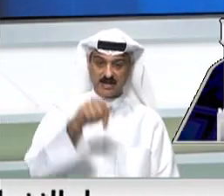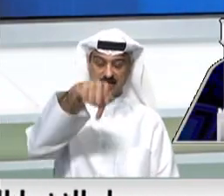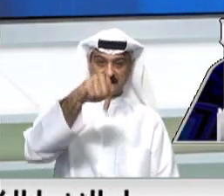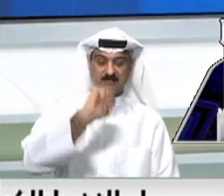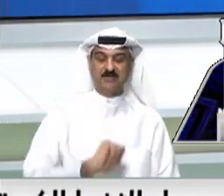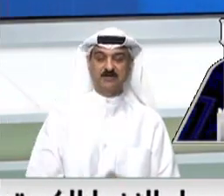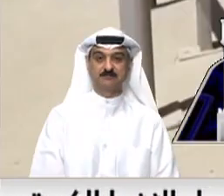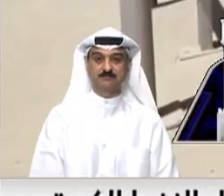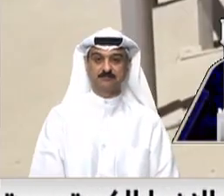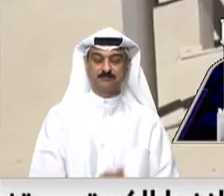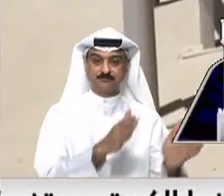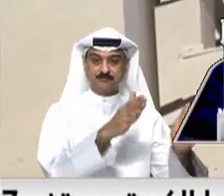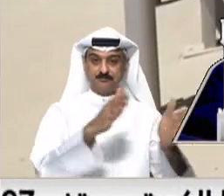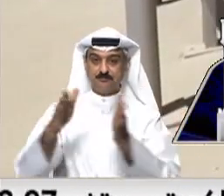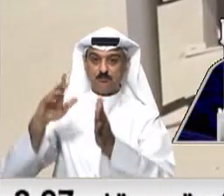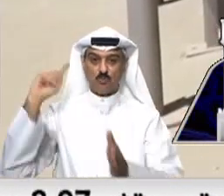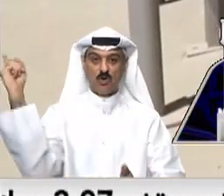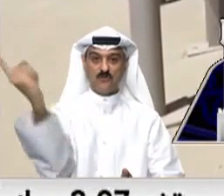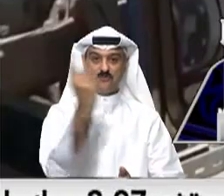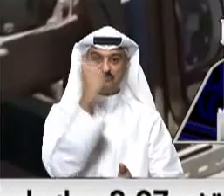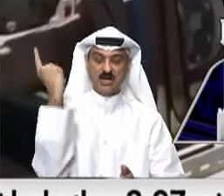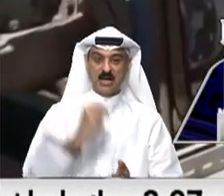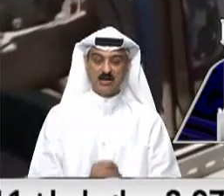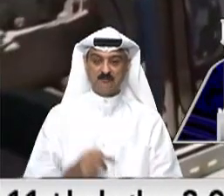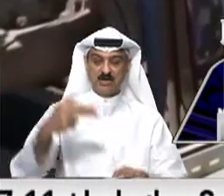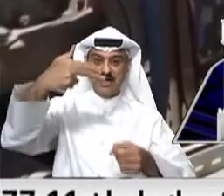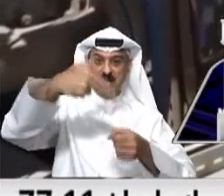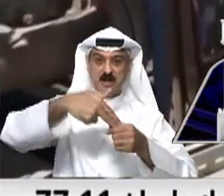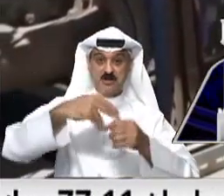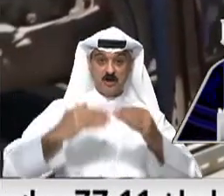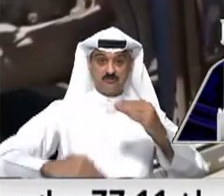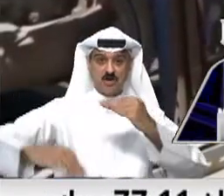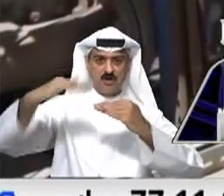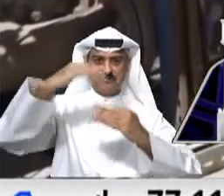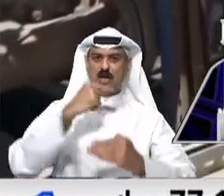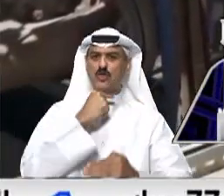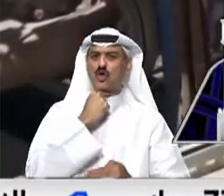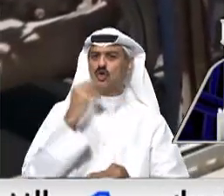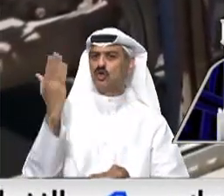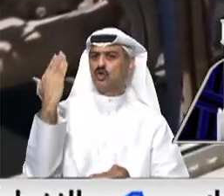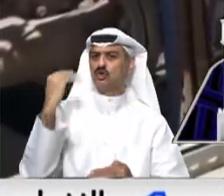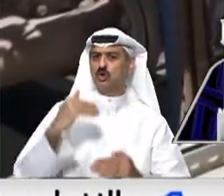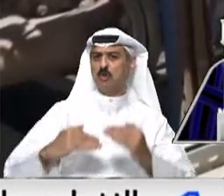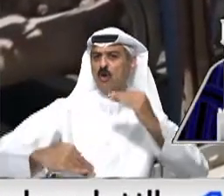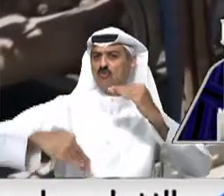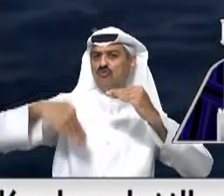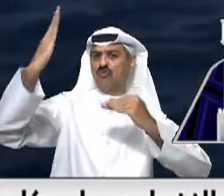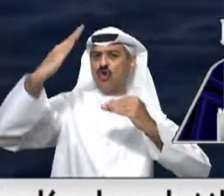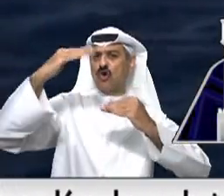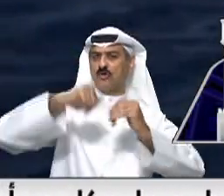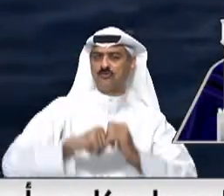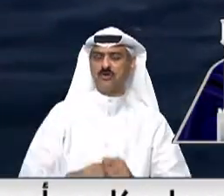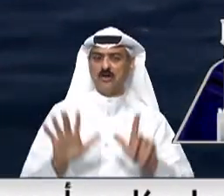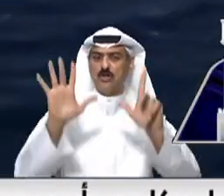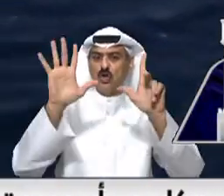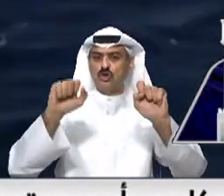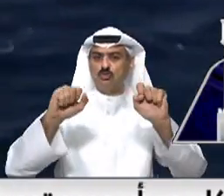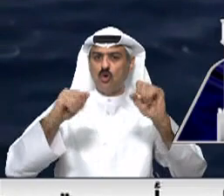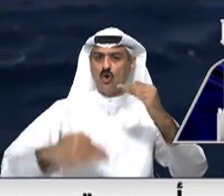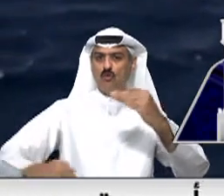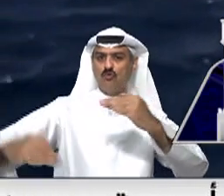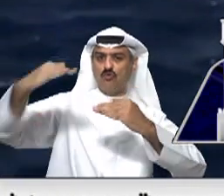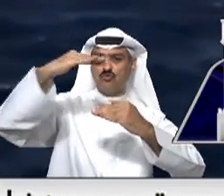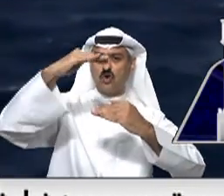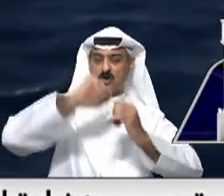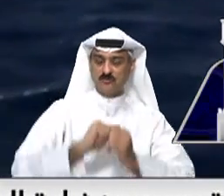سنتا وفي الاسواق العالميه ارتفع النظر في ختام جلسه الجمعه وسجل سياده اسبوعيه ادت زياده